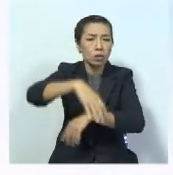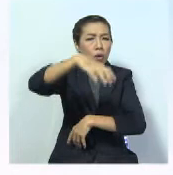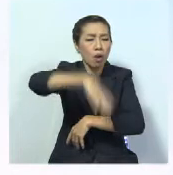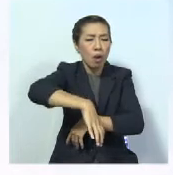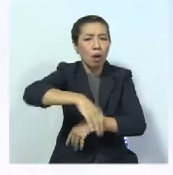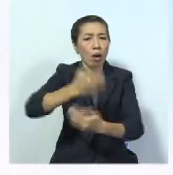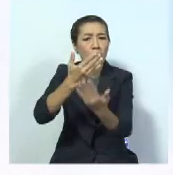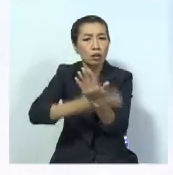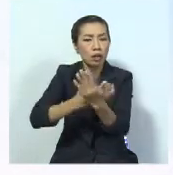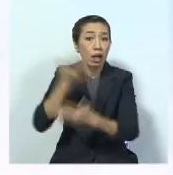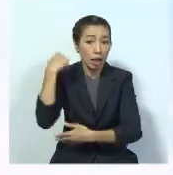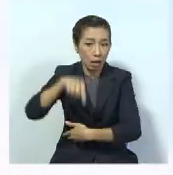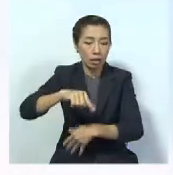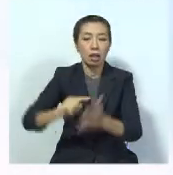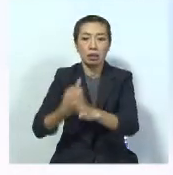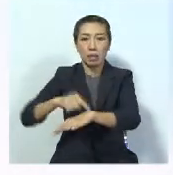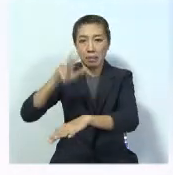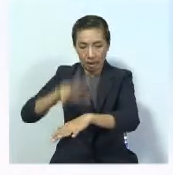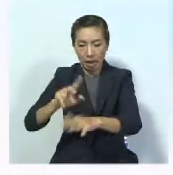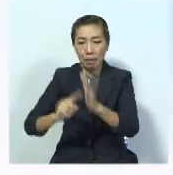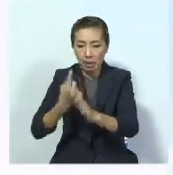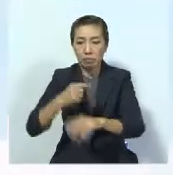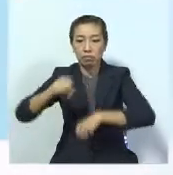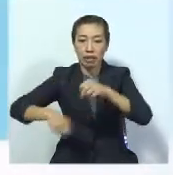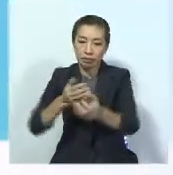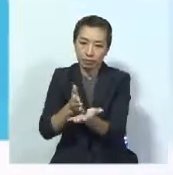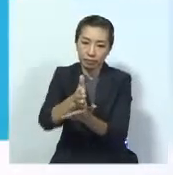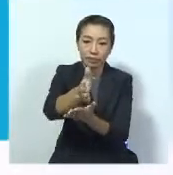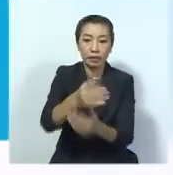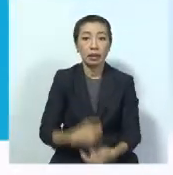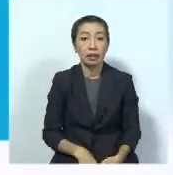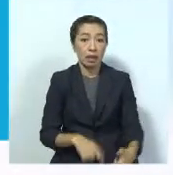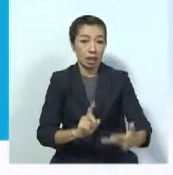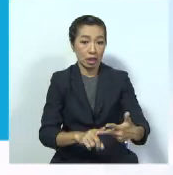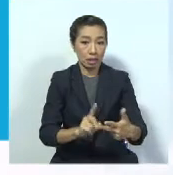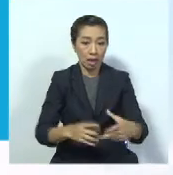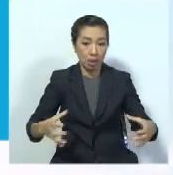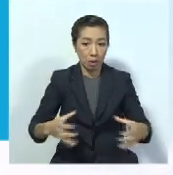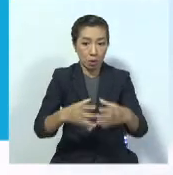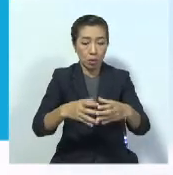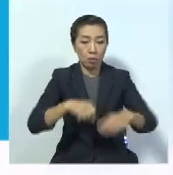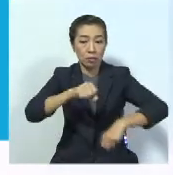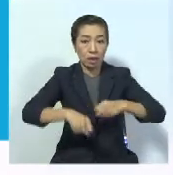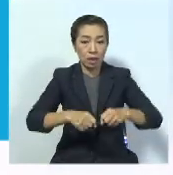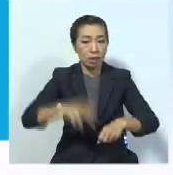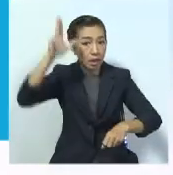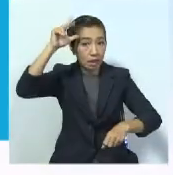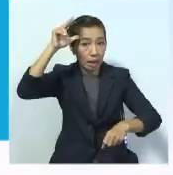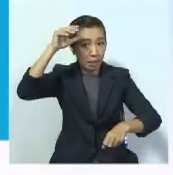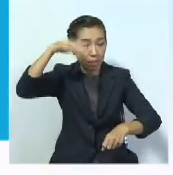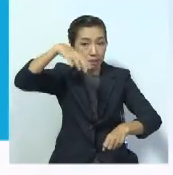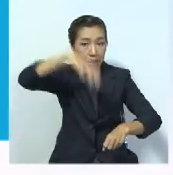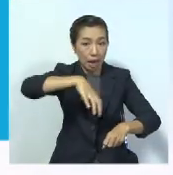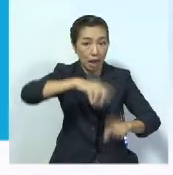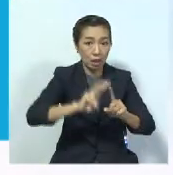าตั้งแต่เวลา 15:00 น.เป็นต้นไปส่วนเส้นทางที่3ค่ะขบวนปั่นจักรยานจากสนามม้านางเลิ้ง